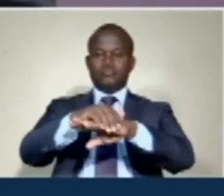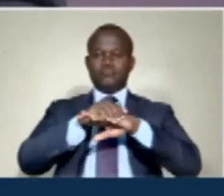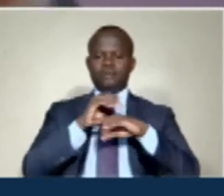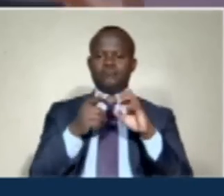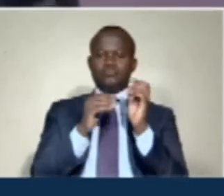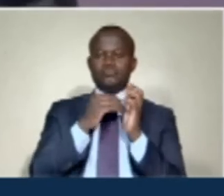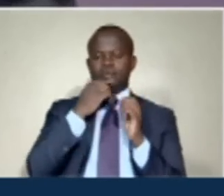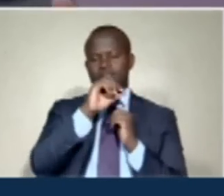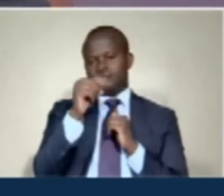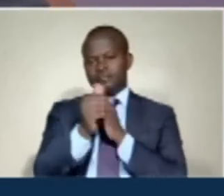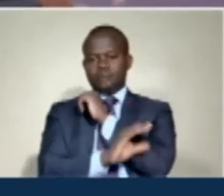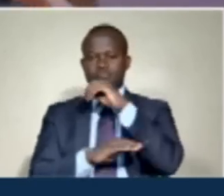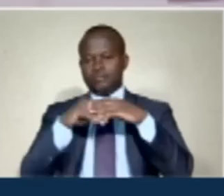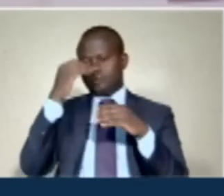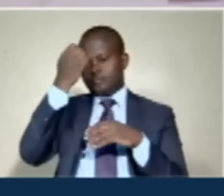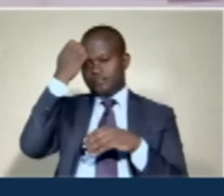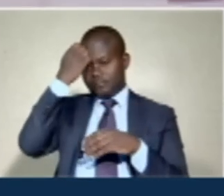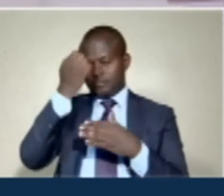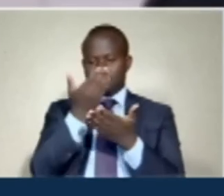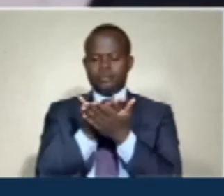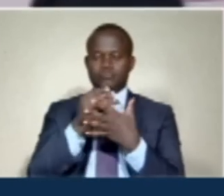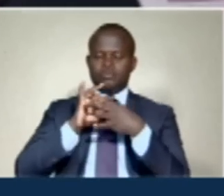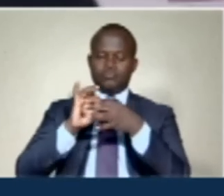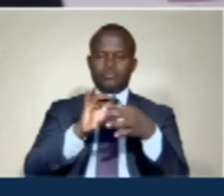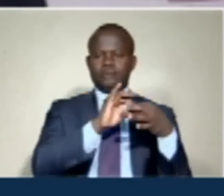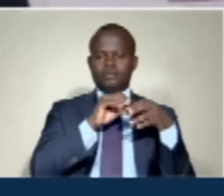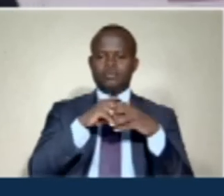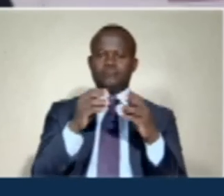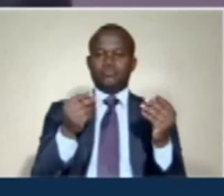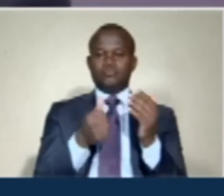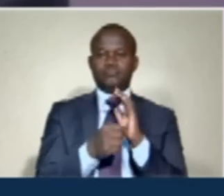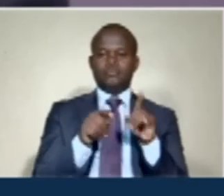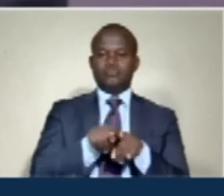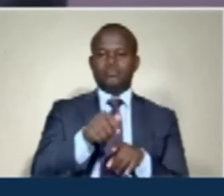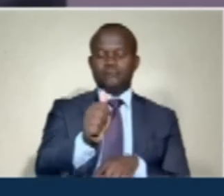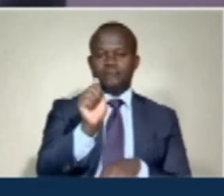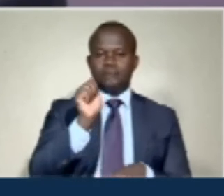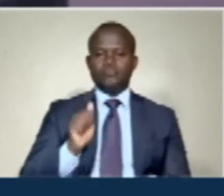kandi hari n'ibindi bihugu by'Uburayi byadusabye gufatanya mu gukemura iki kibazo.